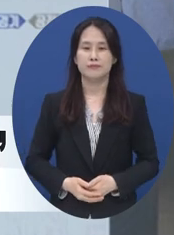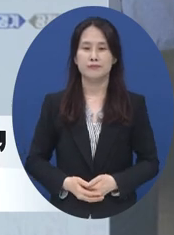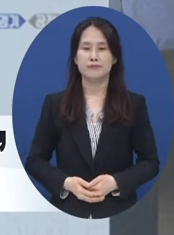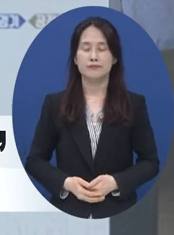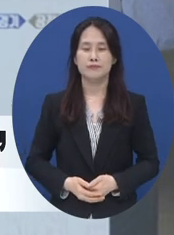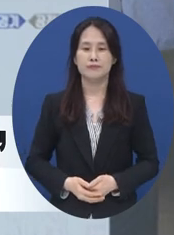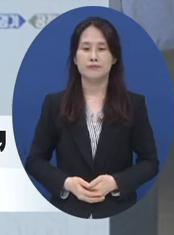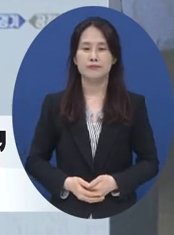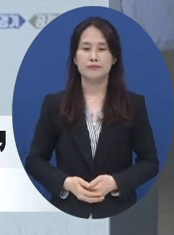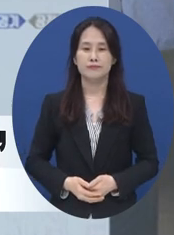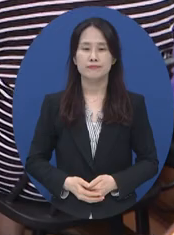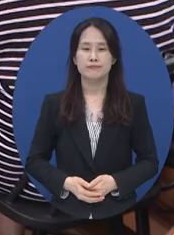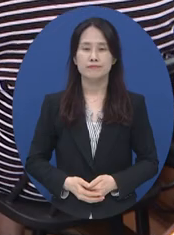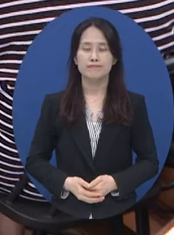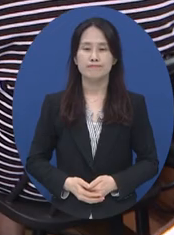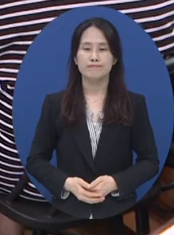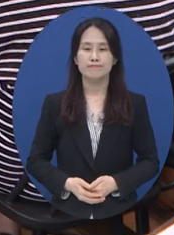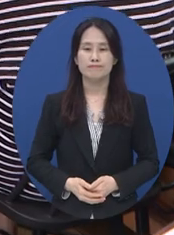취재했습니다